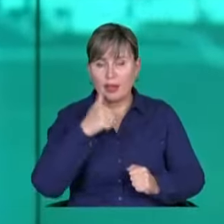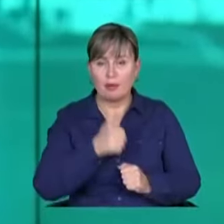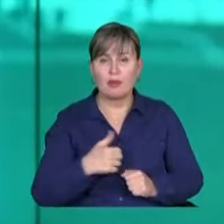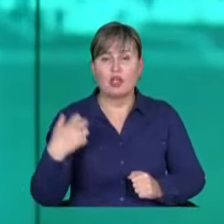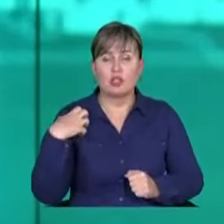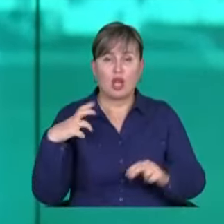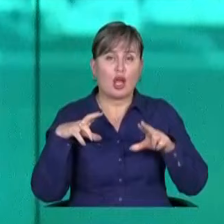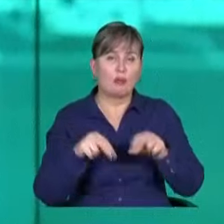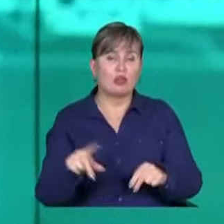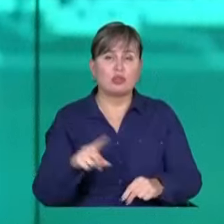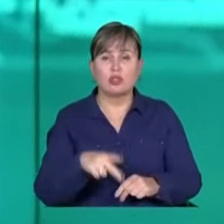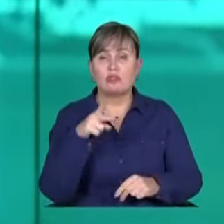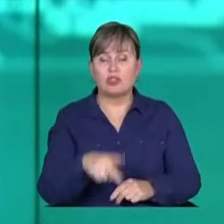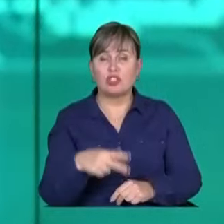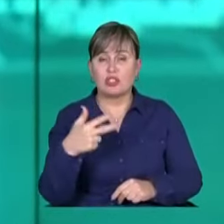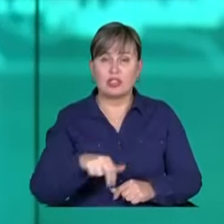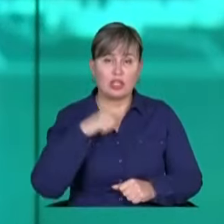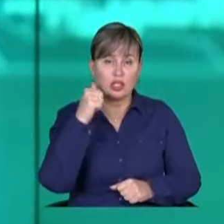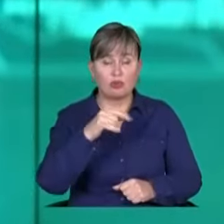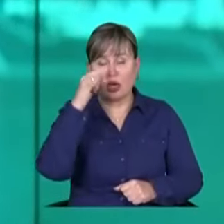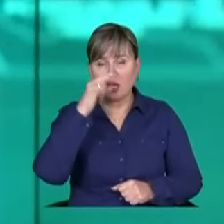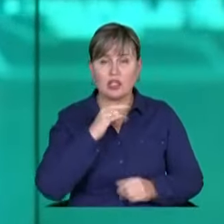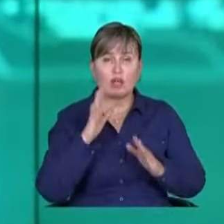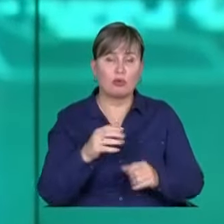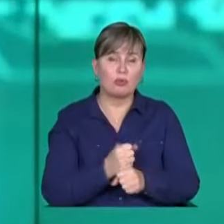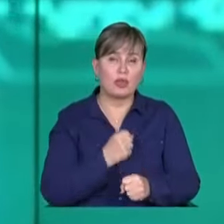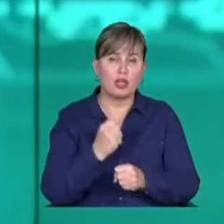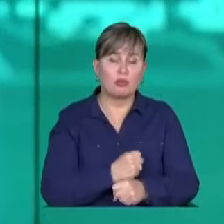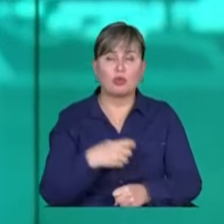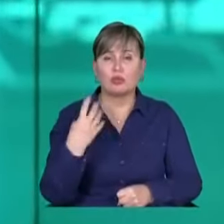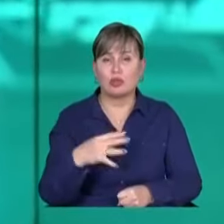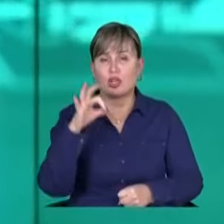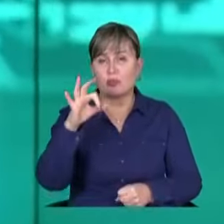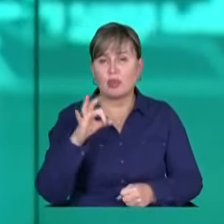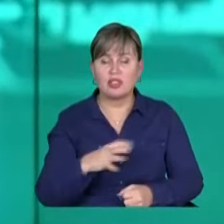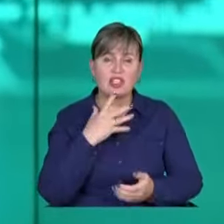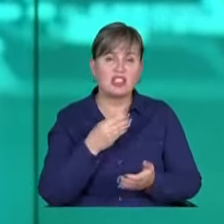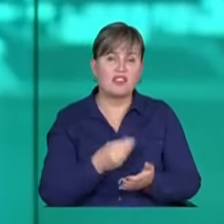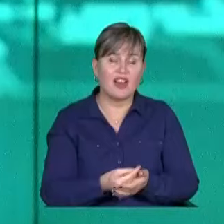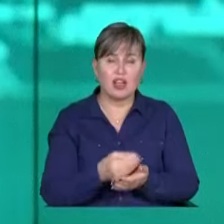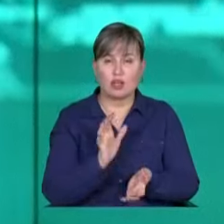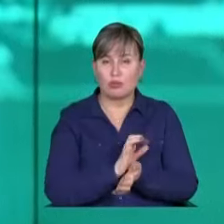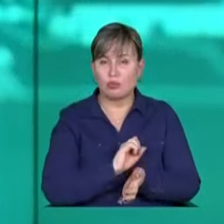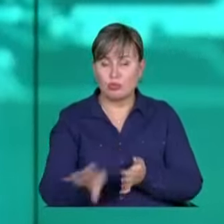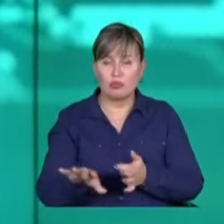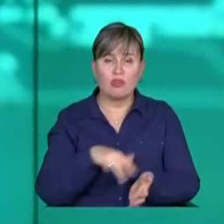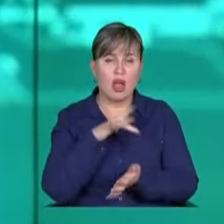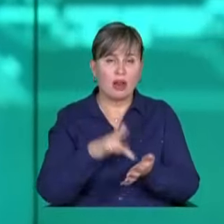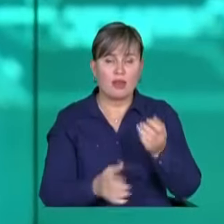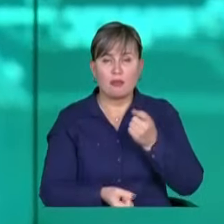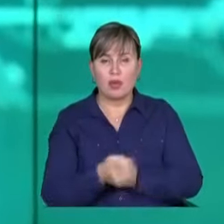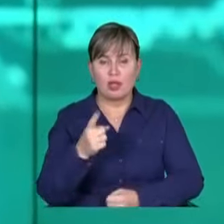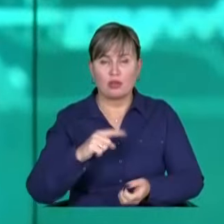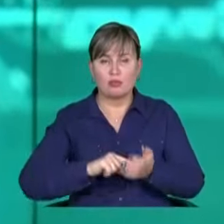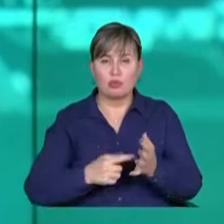Чиновник обещает, что к 2030 году Казахстан будет перерабатывать 40% своих отходов, а в городах наконец появятся